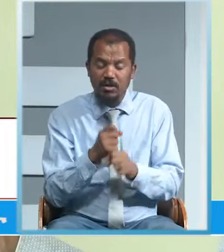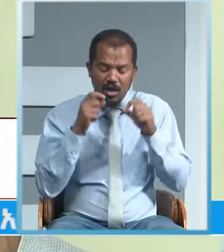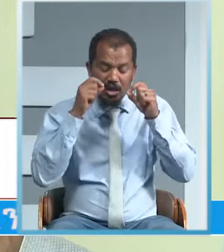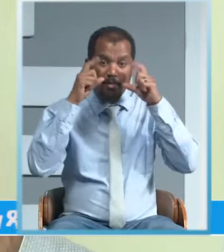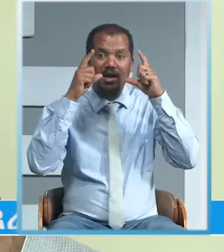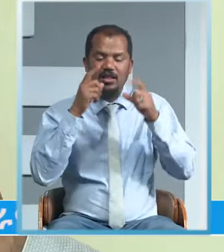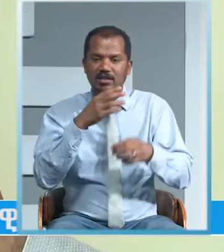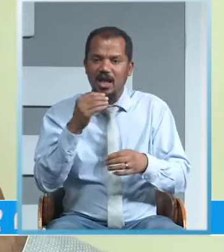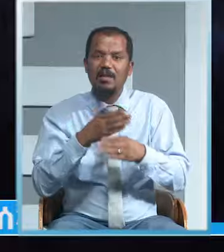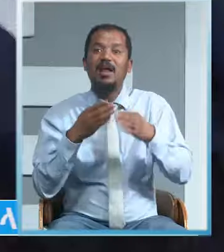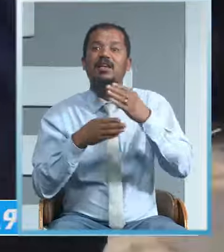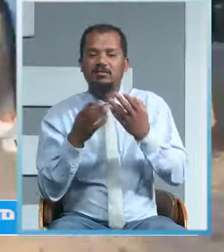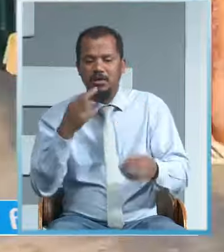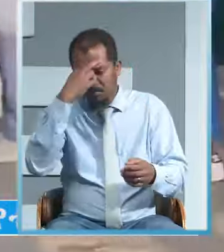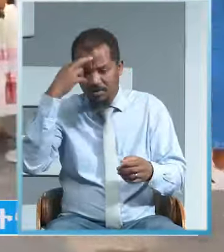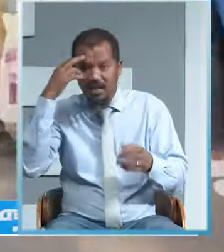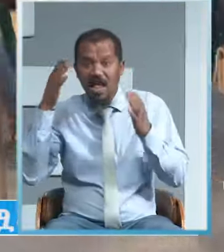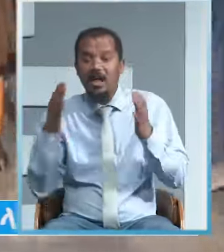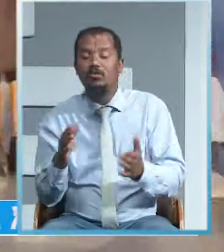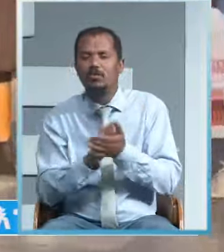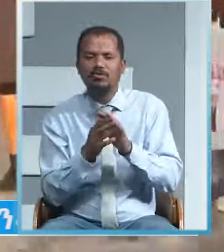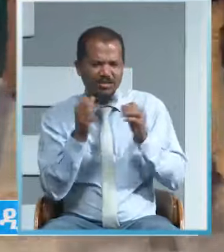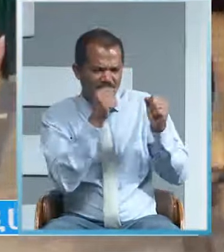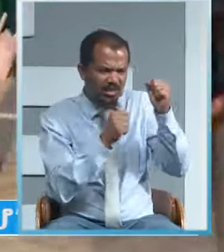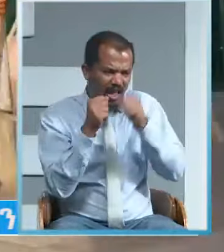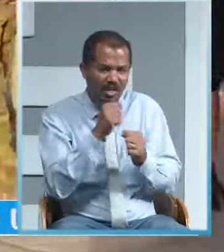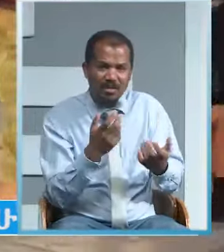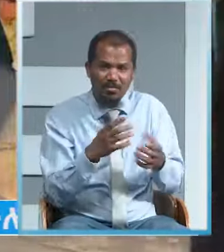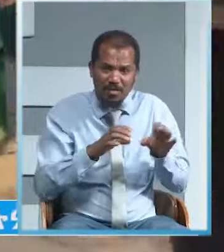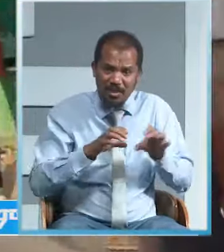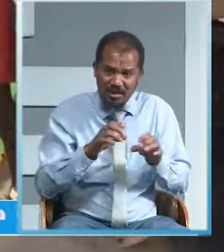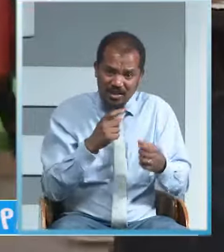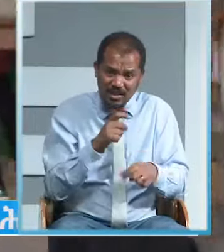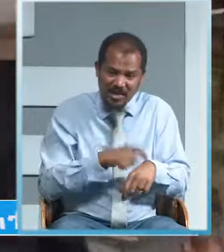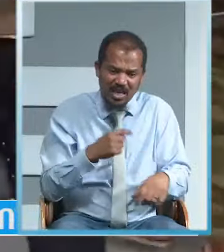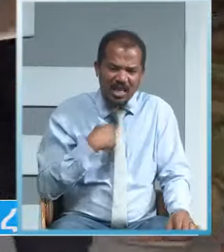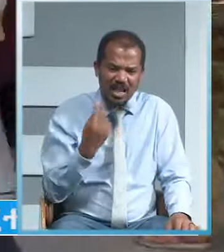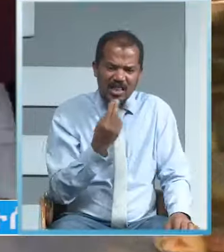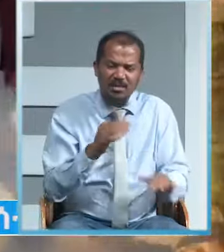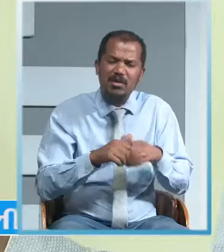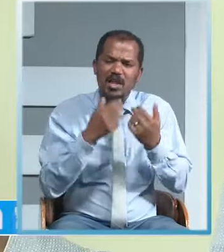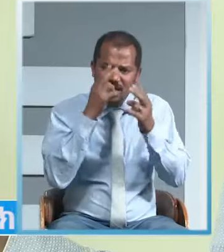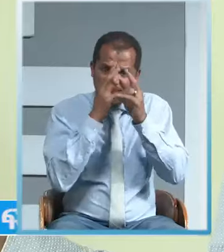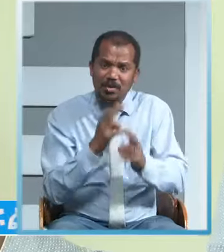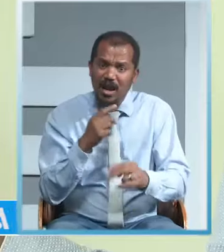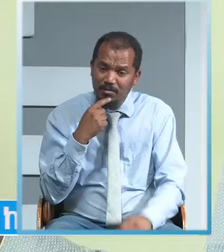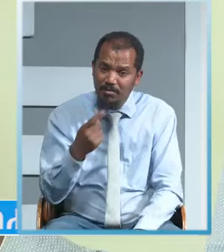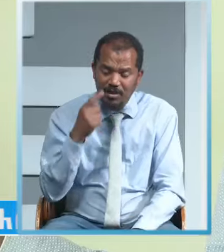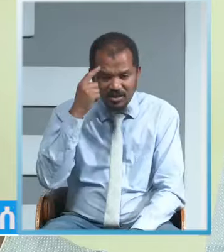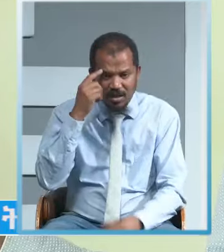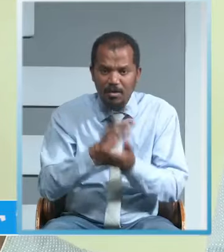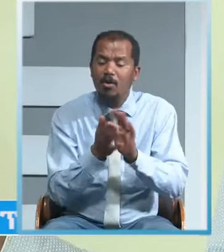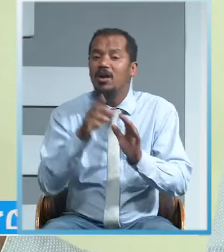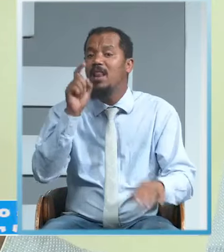የማንቃትና የማደራጀት እንደገና ደግሞ ምክንያታዊ እንዲሆን ሲታገልም የሆነ በሚያደርግ ጊዜ የኔ ጥቅም እንዴት ይከበራል በሚል እሳቤ መሆን አለበት